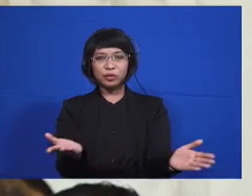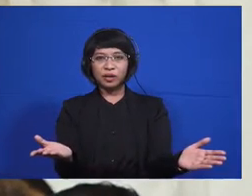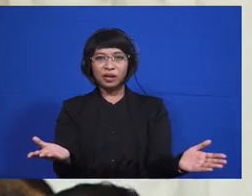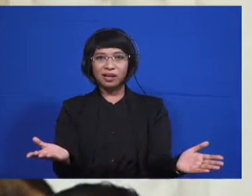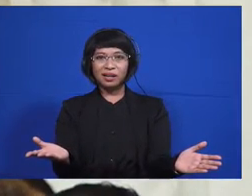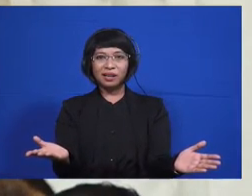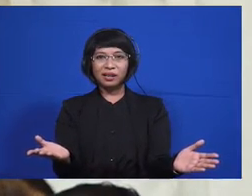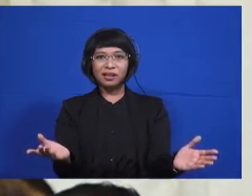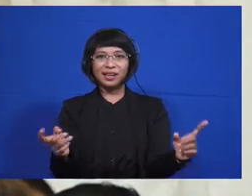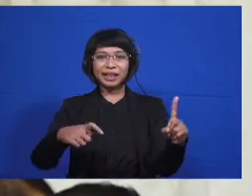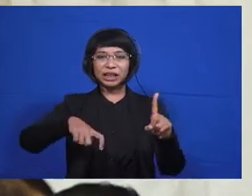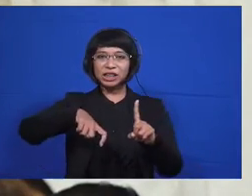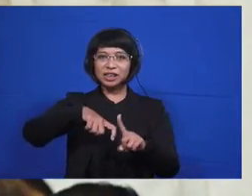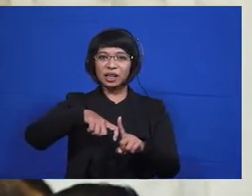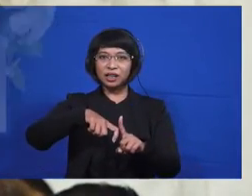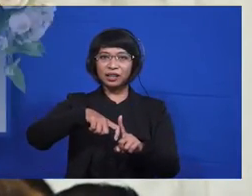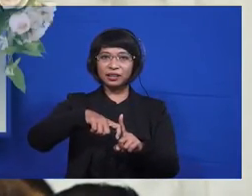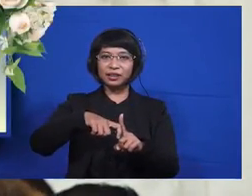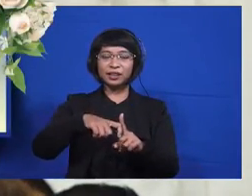kesesakannya.